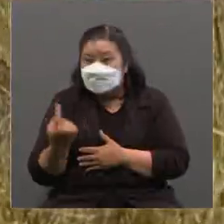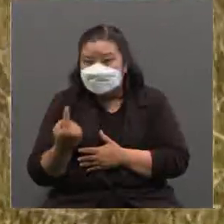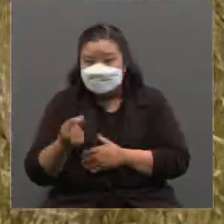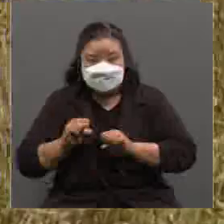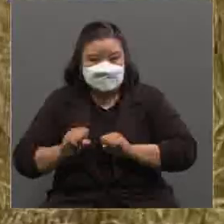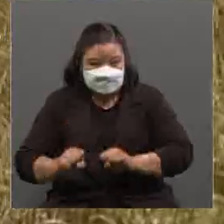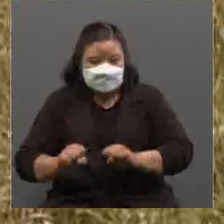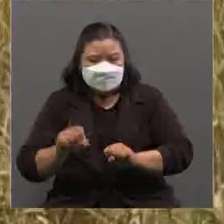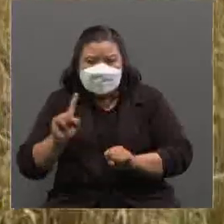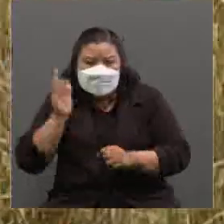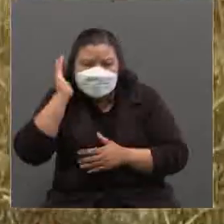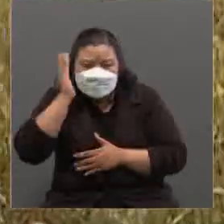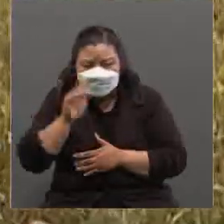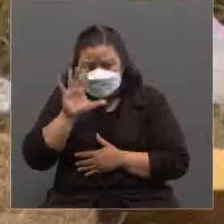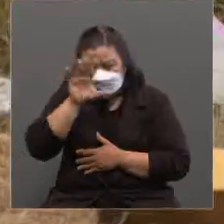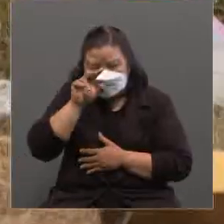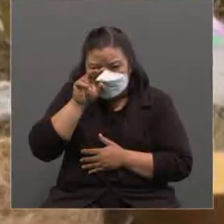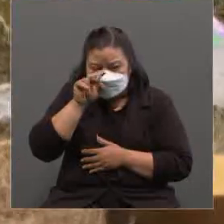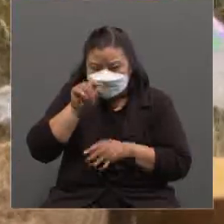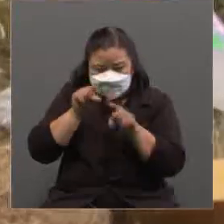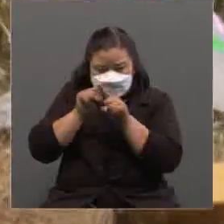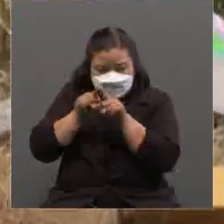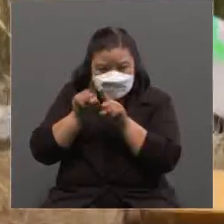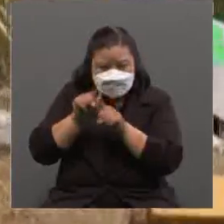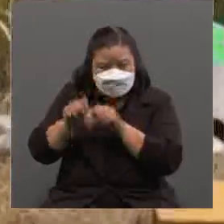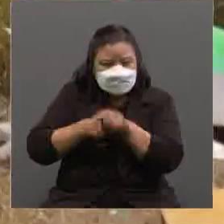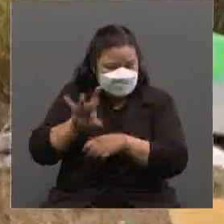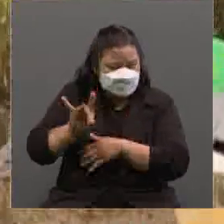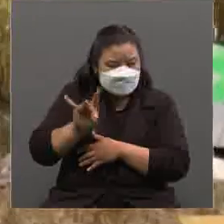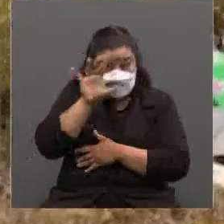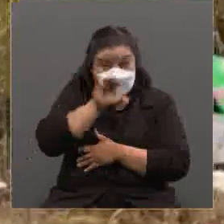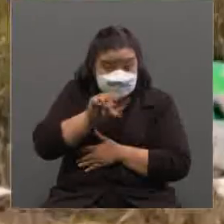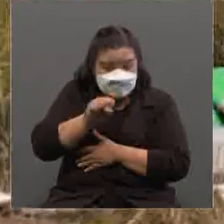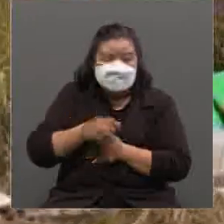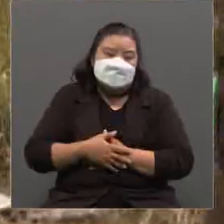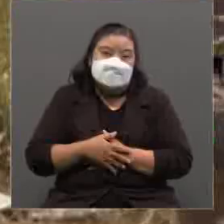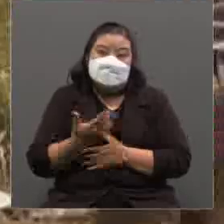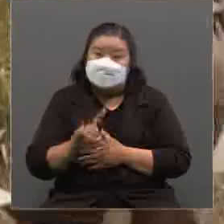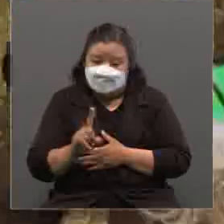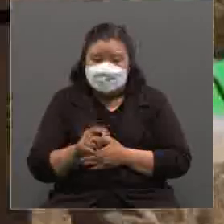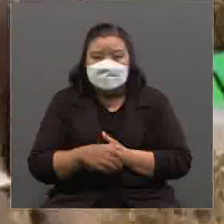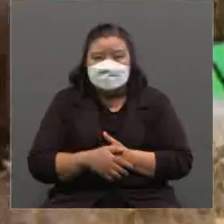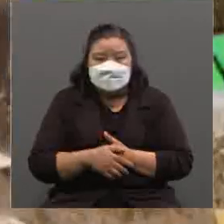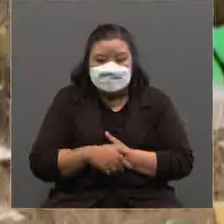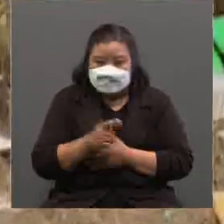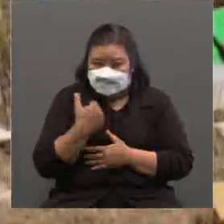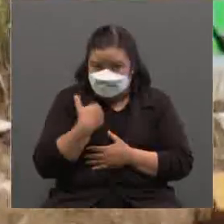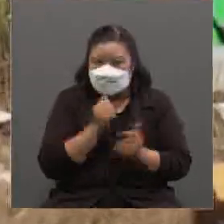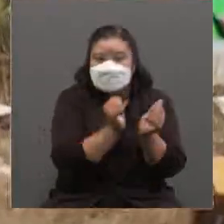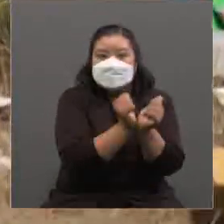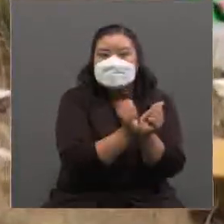เป็นวัยรุ่นชายอายุเนี่ยดูแล้วไม่เกิน 18ปีทีนี้ 1ใน 3ศพอย่างที่บอกว่าถูกมัดมือมัดเท้าไว้ด้วยนะครับ